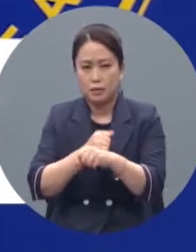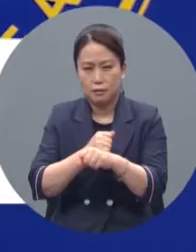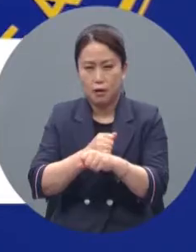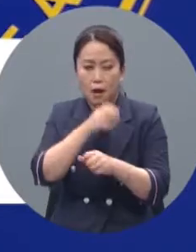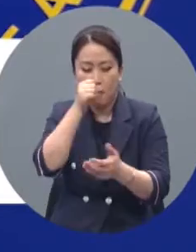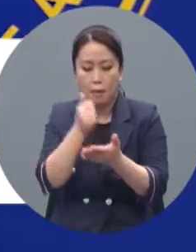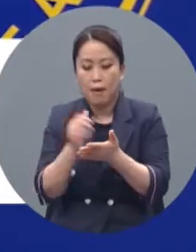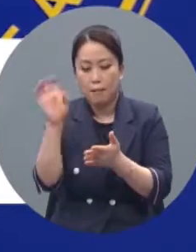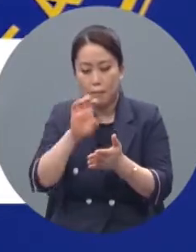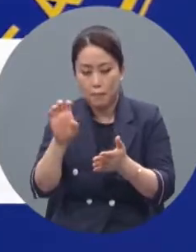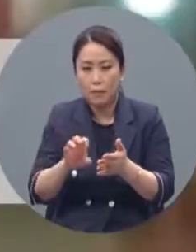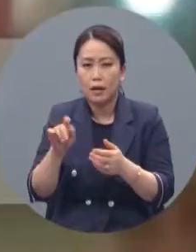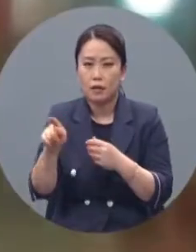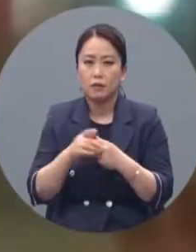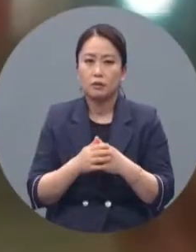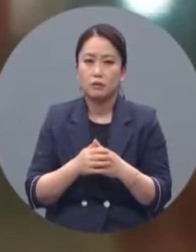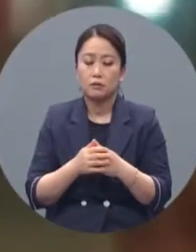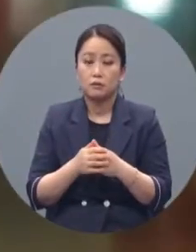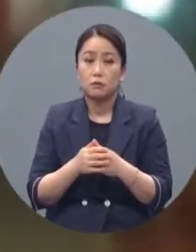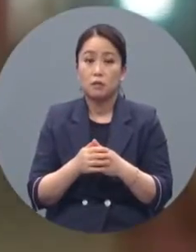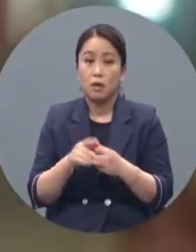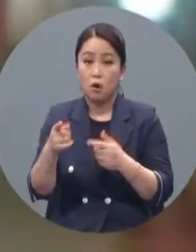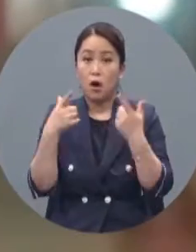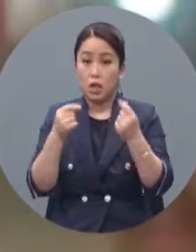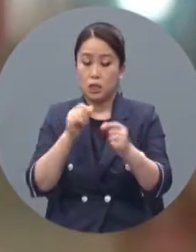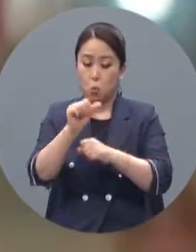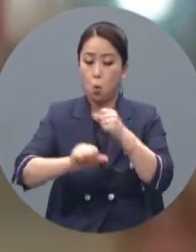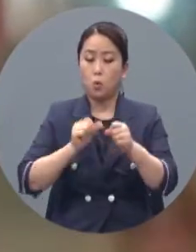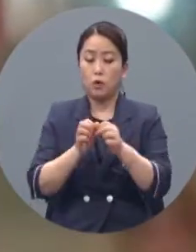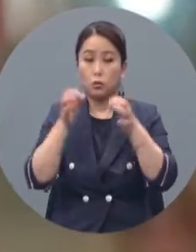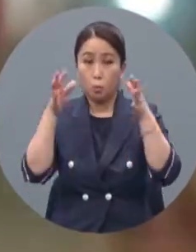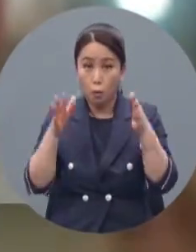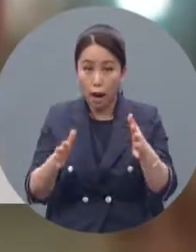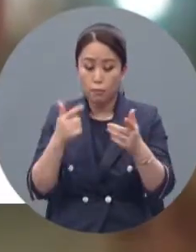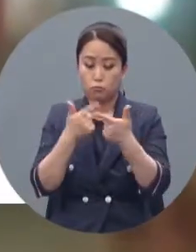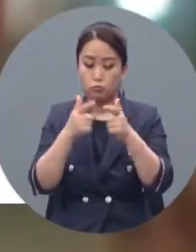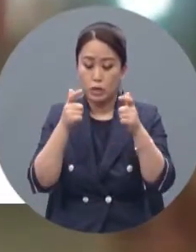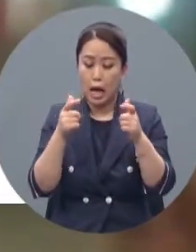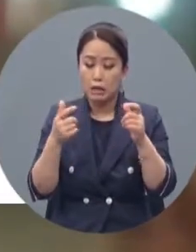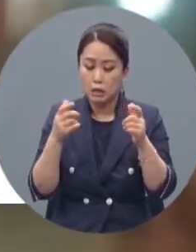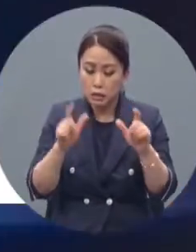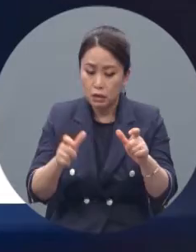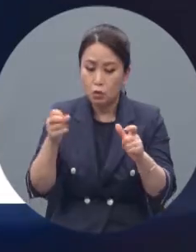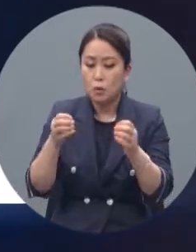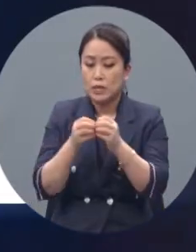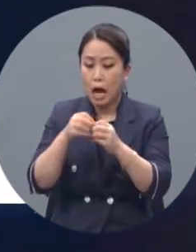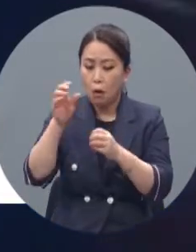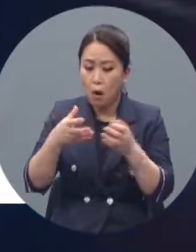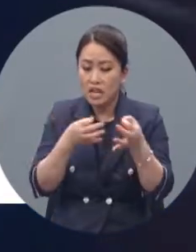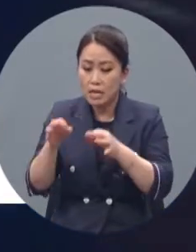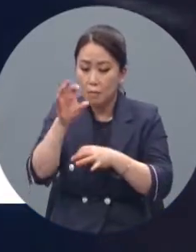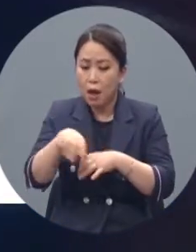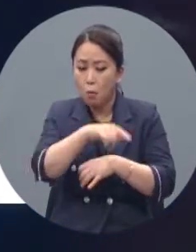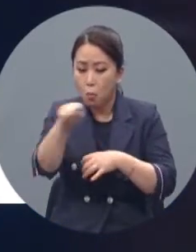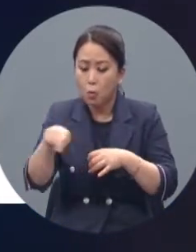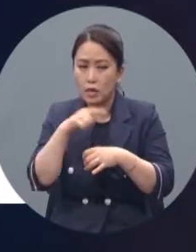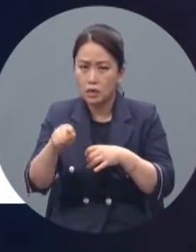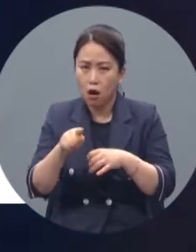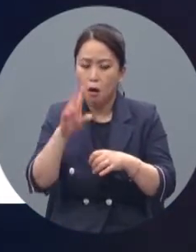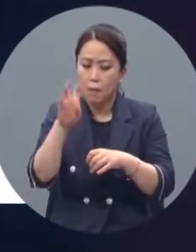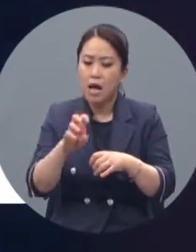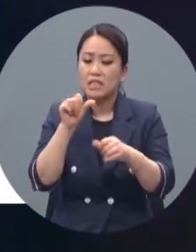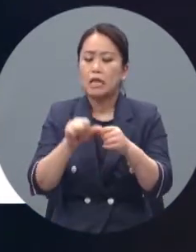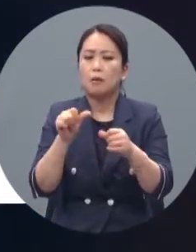범행을 반복하였습니다. 이렇게 5년간 부산과 창원, 김해 일대에서 45차례에 걸쳐 가로챈